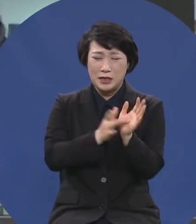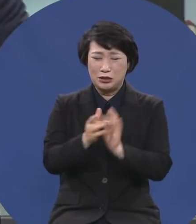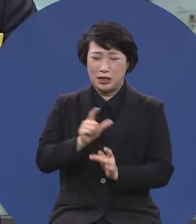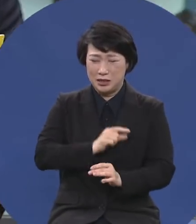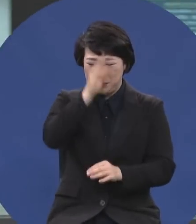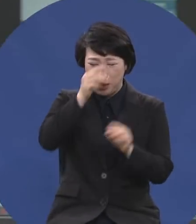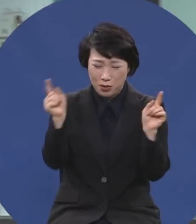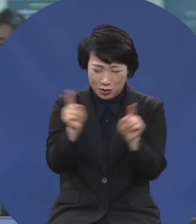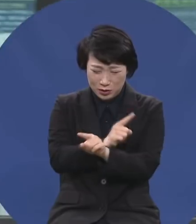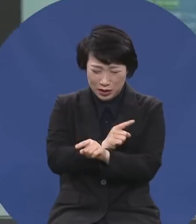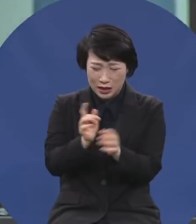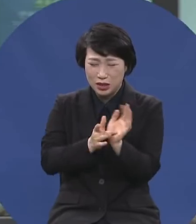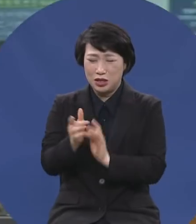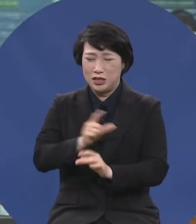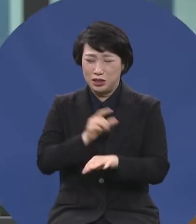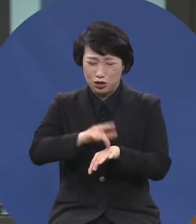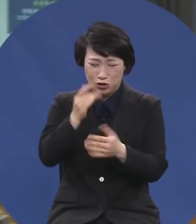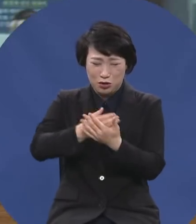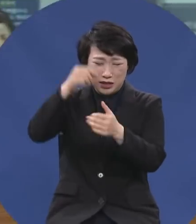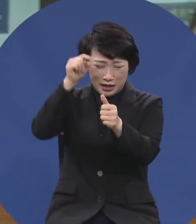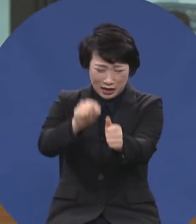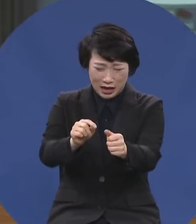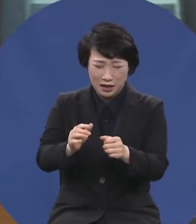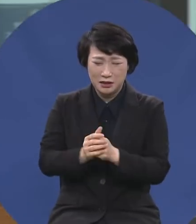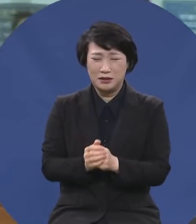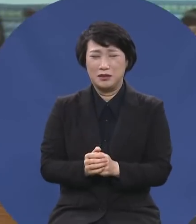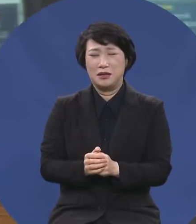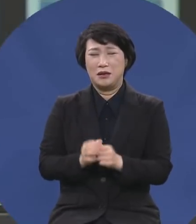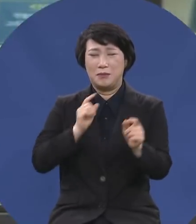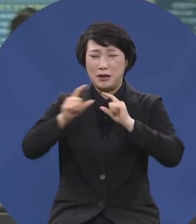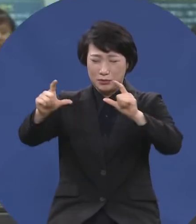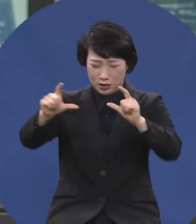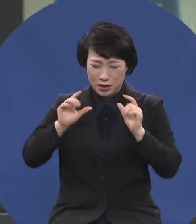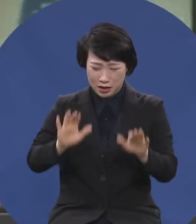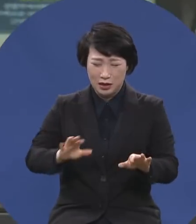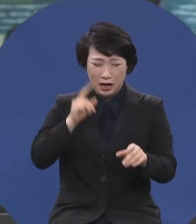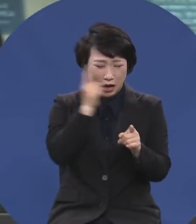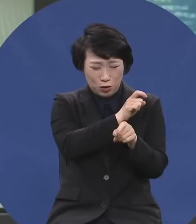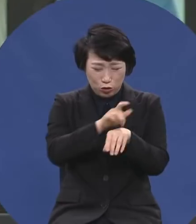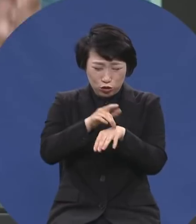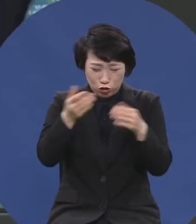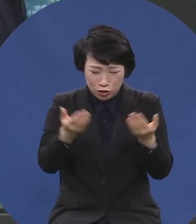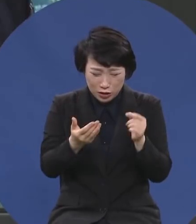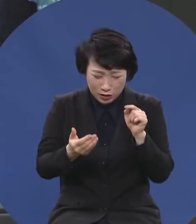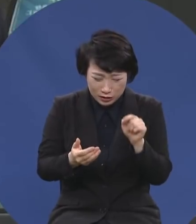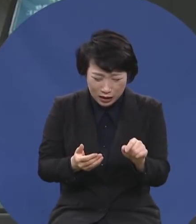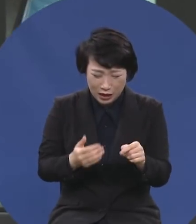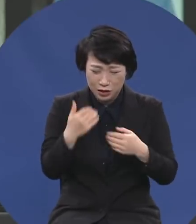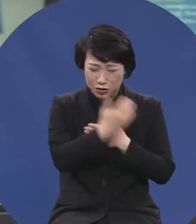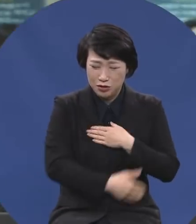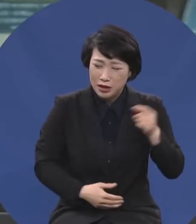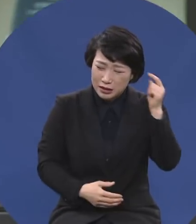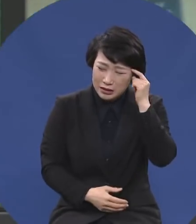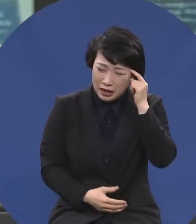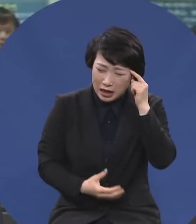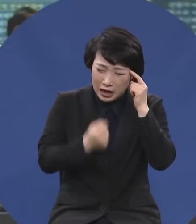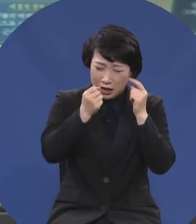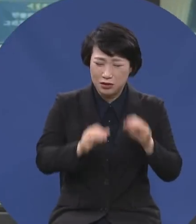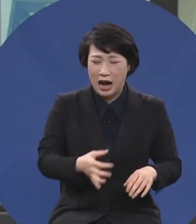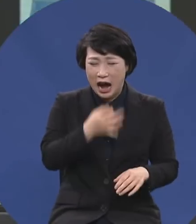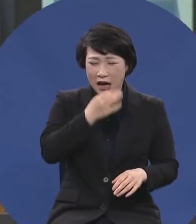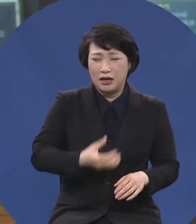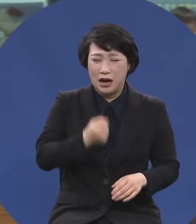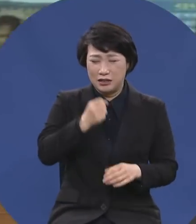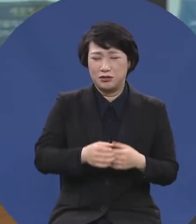병 고쳐라. 내 이름으로 귀신 쫓아내라. 악한 마귀 사단 귀신아, 육신의 생각으로